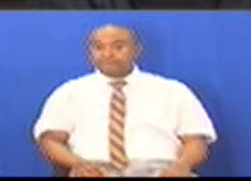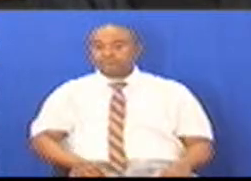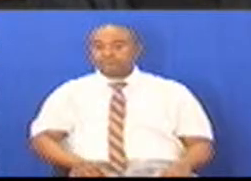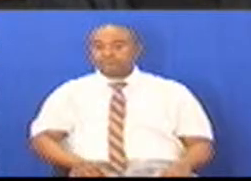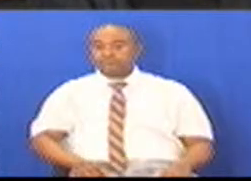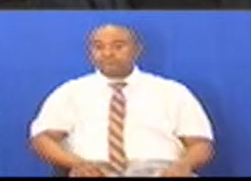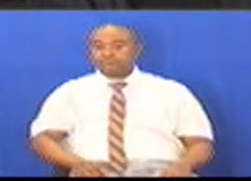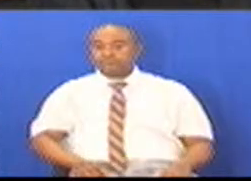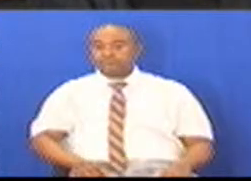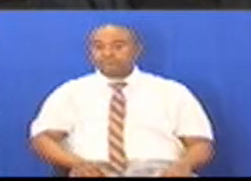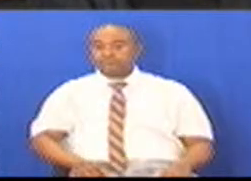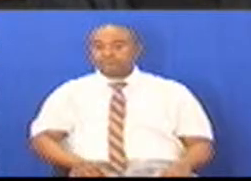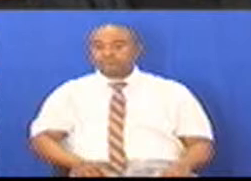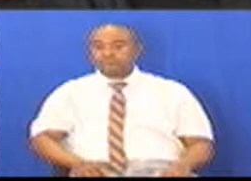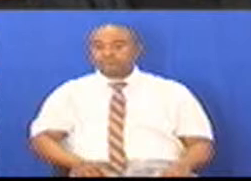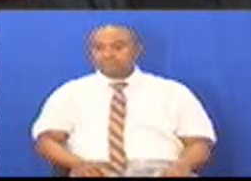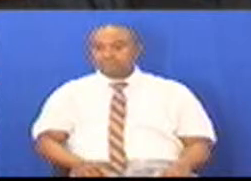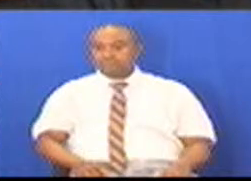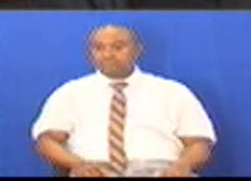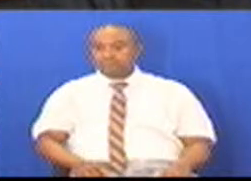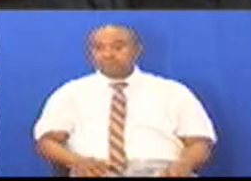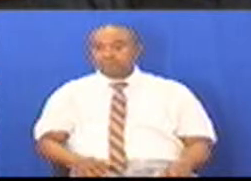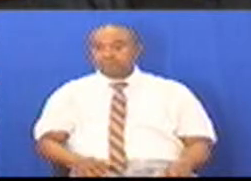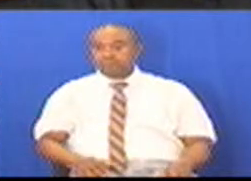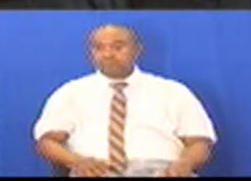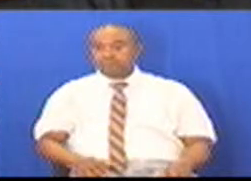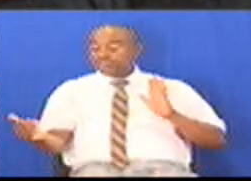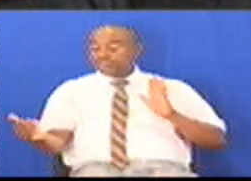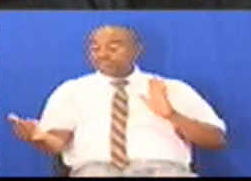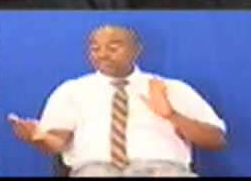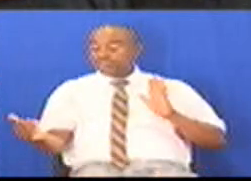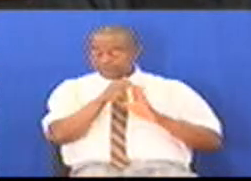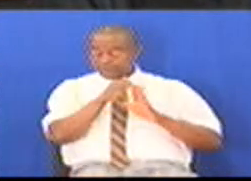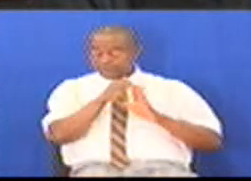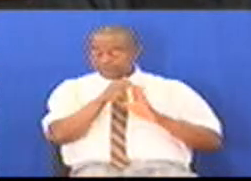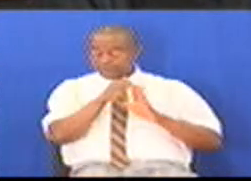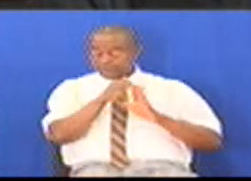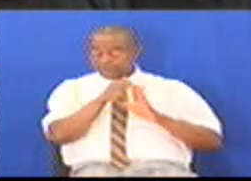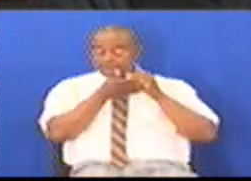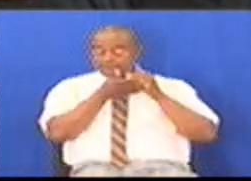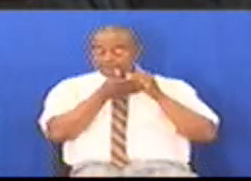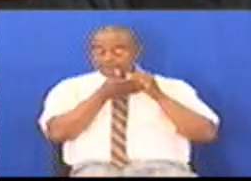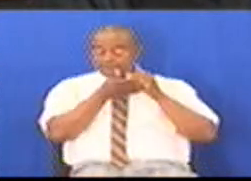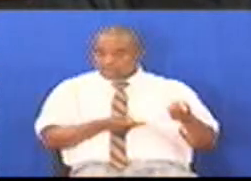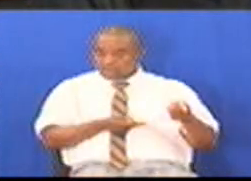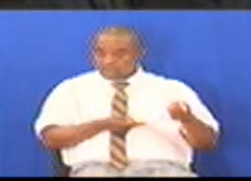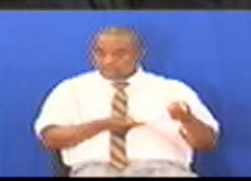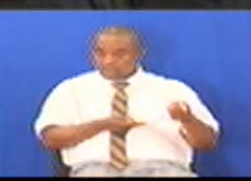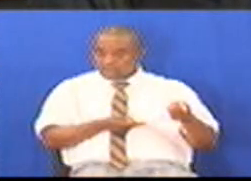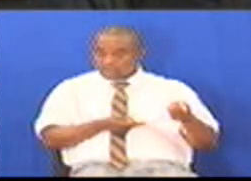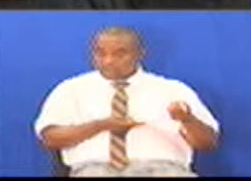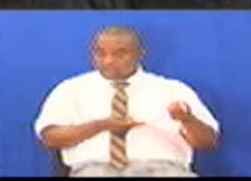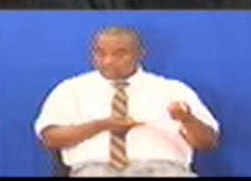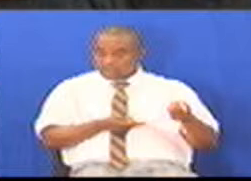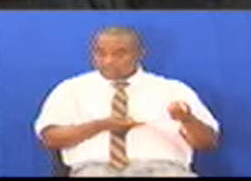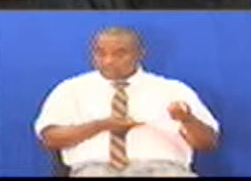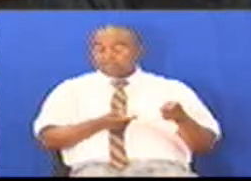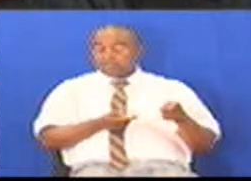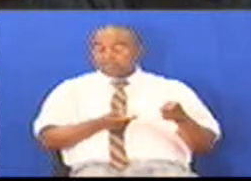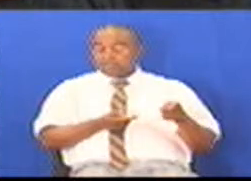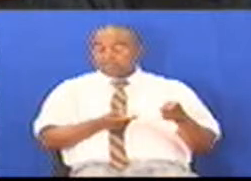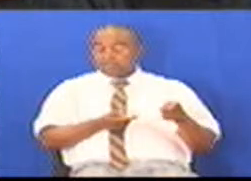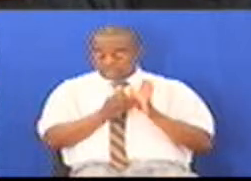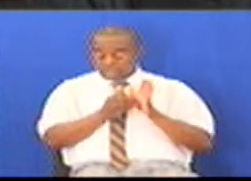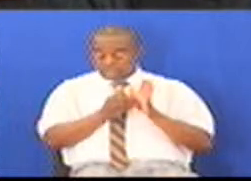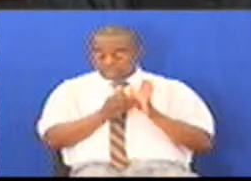sheria ya Business Facilitation Act ya 2020 na sheria ya kujilinda dhidi ya athari za biashara, Trade Remedies Act